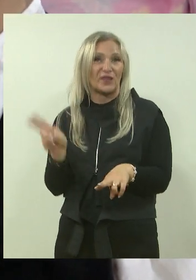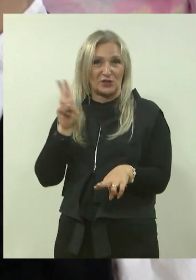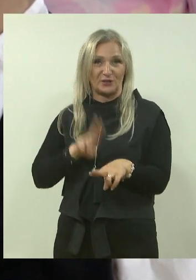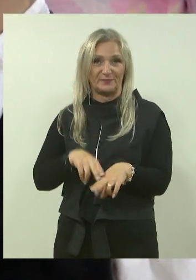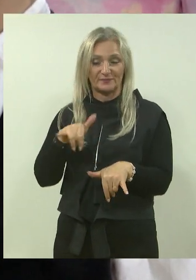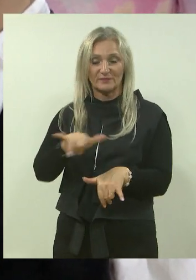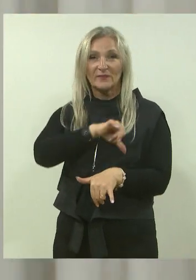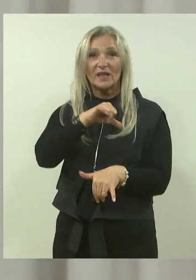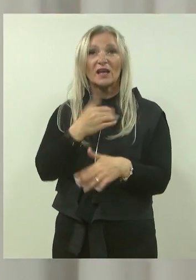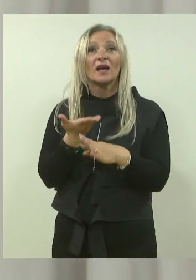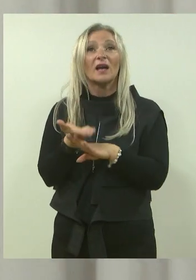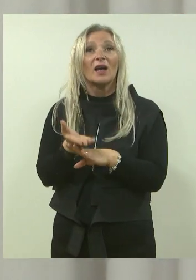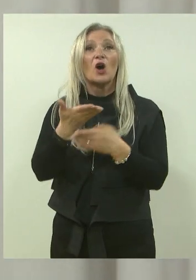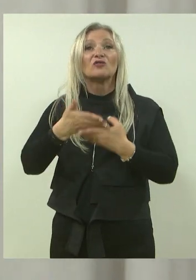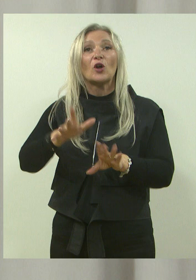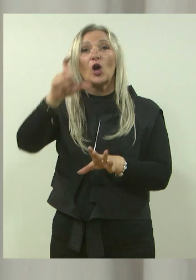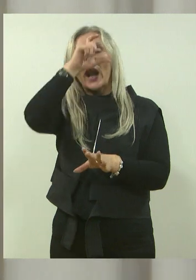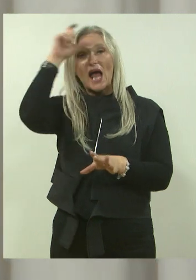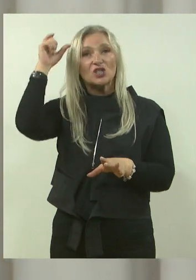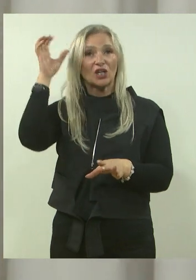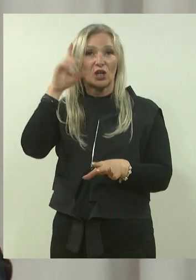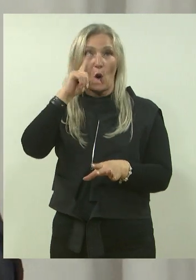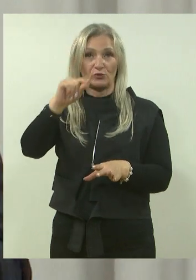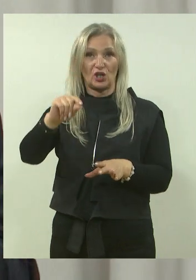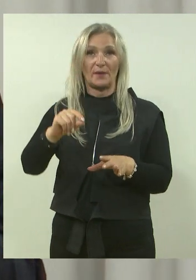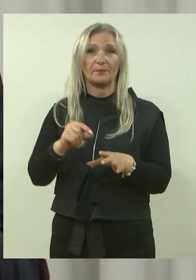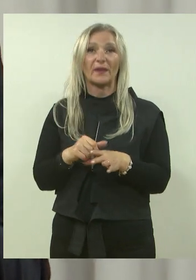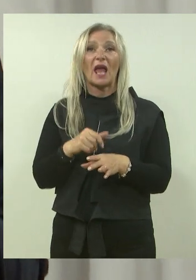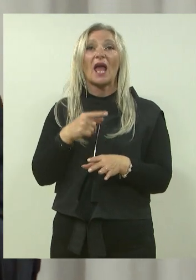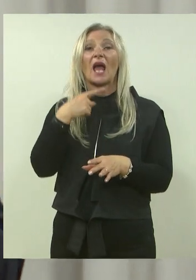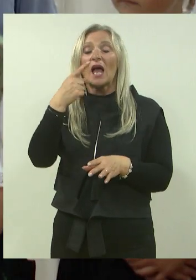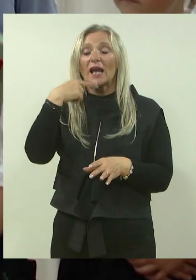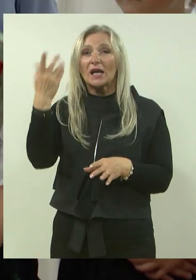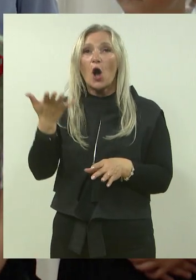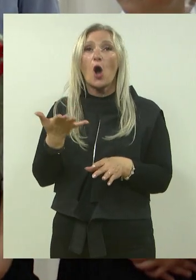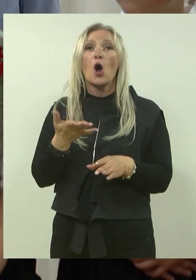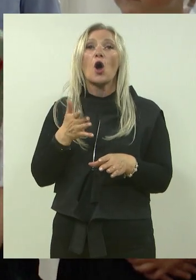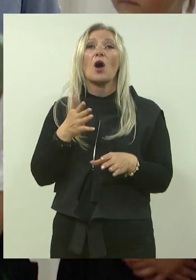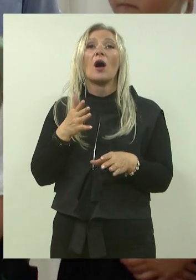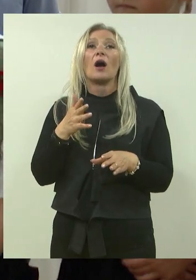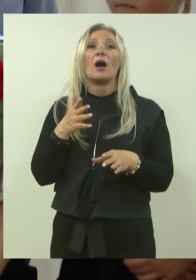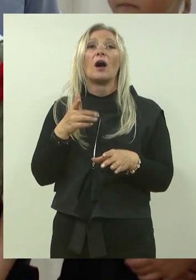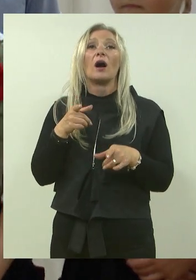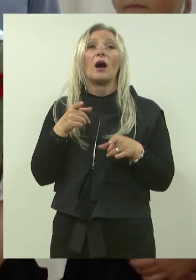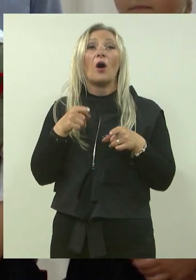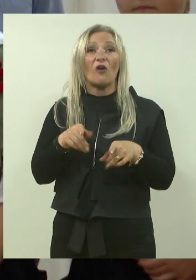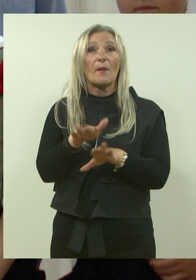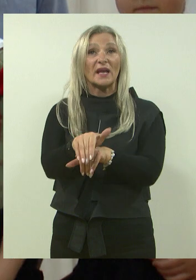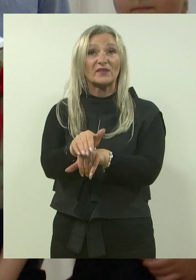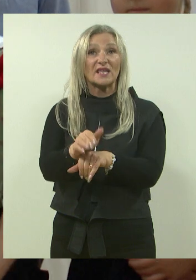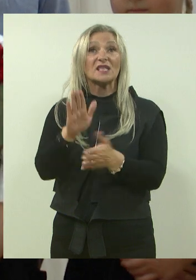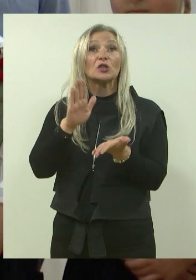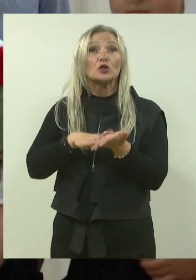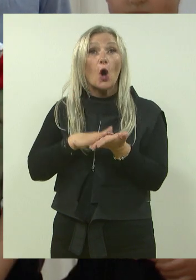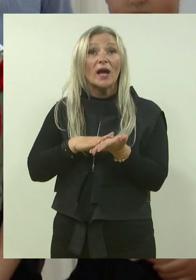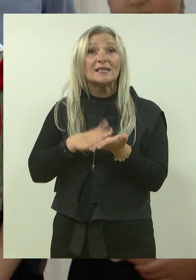ovogodišnje izdanje Vinkajčeka otvorio načelnik općine Vinica Branimir Štimec, koji je tom prilikom naglasio kako je među ostalim i ova manifestacija dokaz